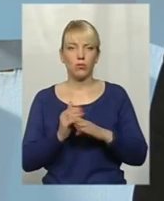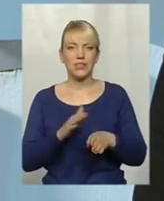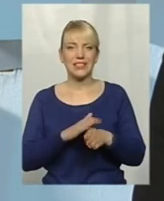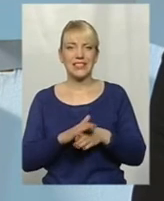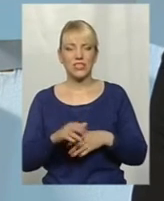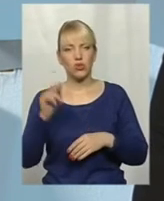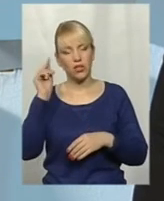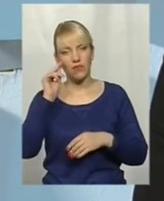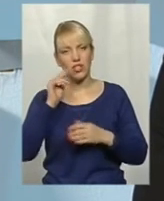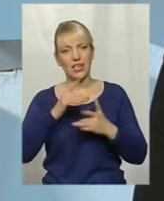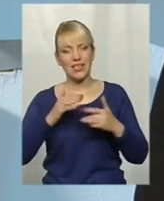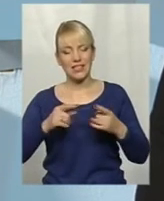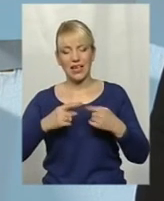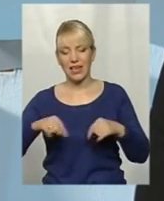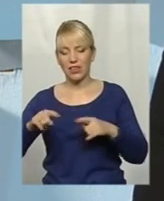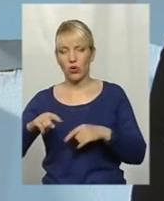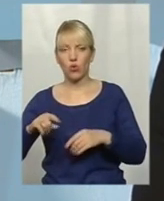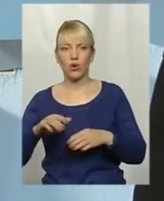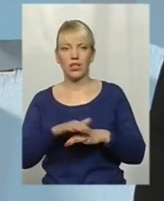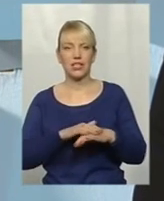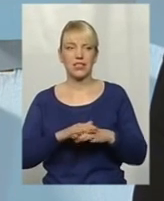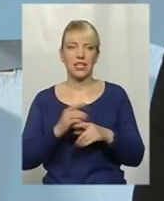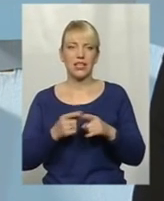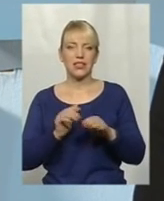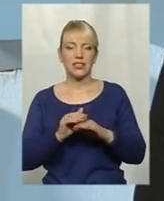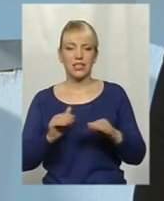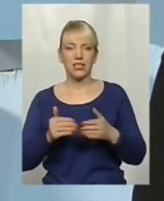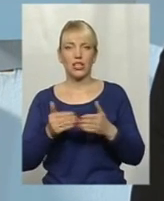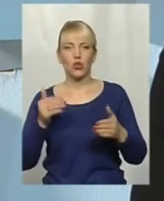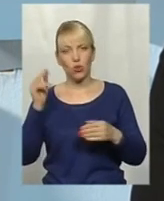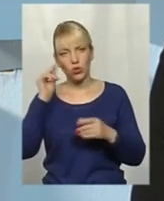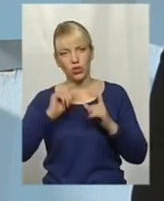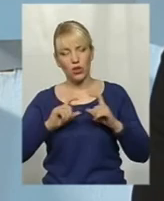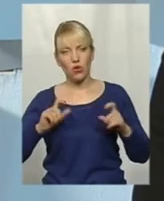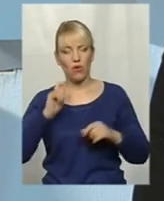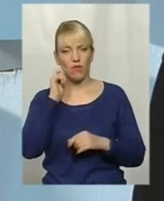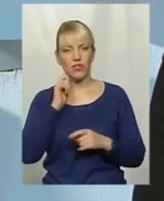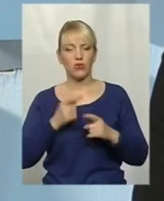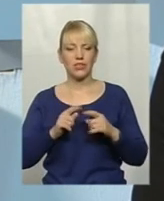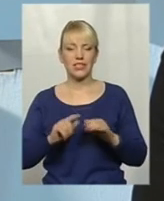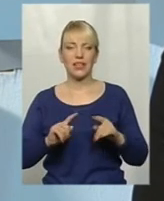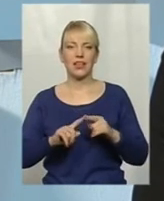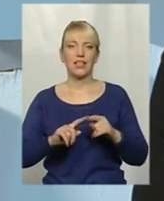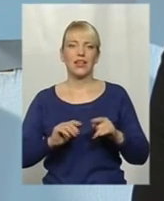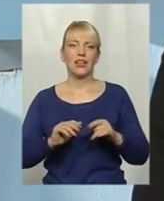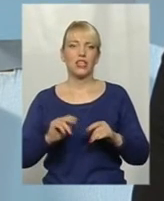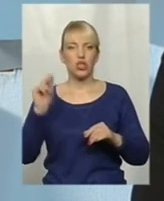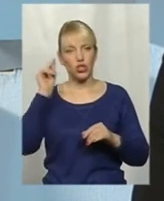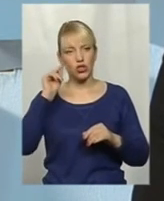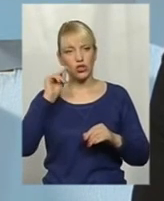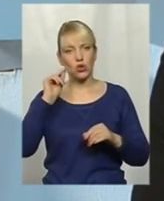навчання різних категорій населення. Це як дітки дошкільного віку, це як шкільні